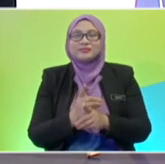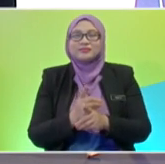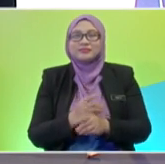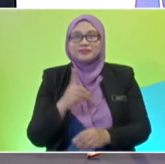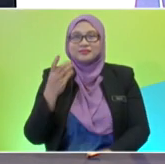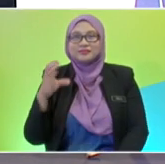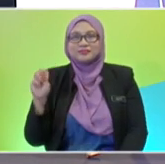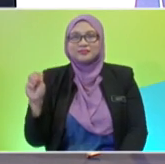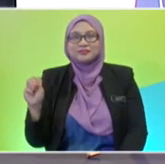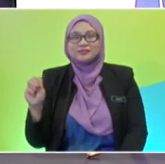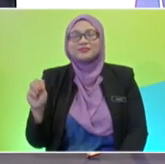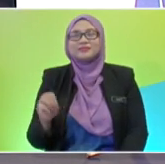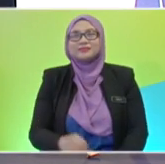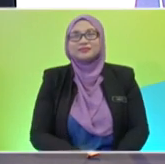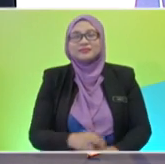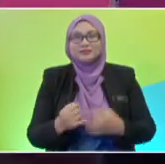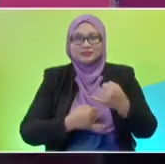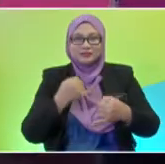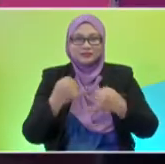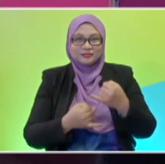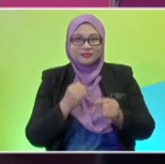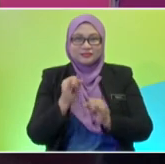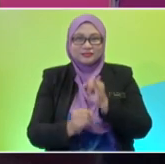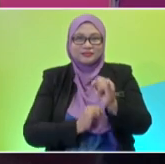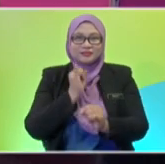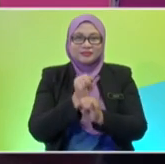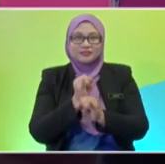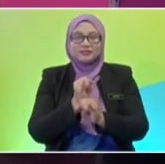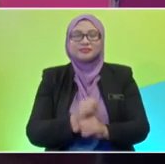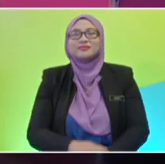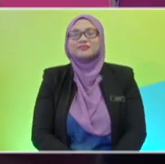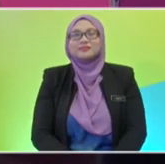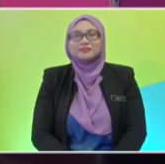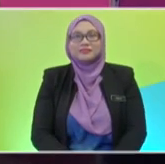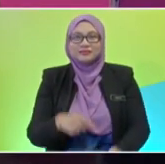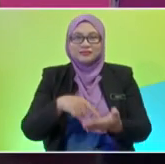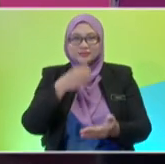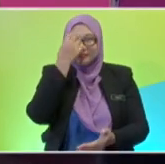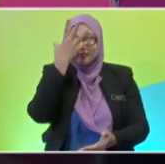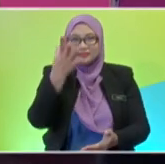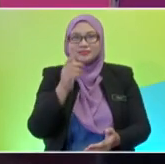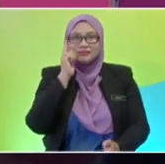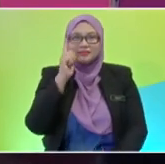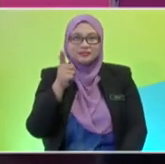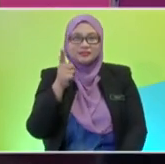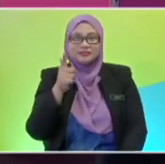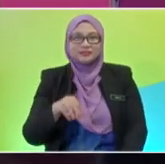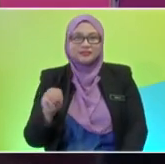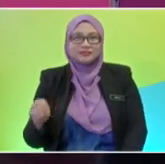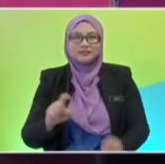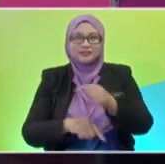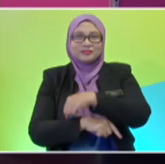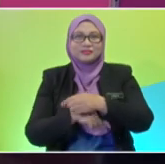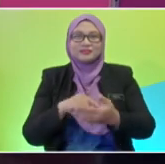berjanji oke itu maklum Mak yang dilihat oleh murid-murid pada hari ini baik kita pergi kepada soalnya